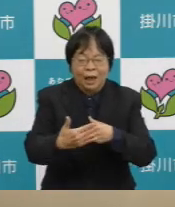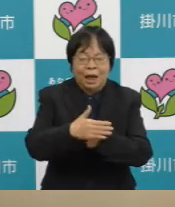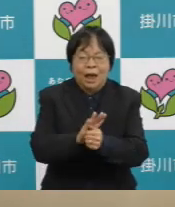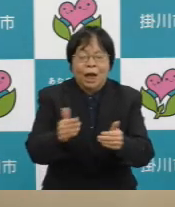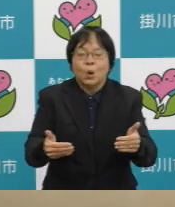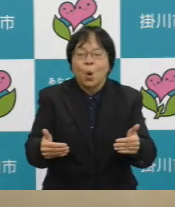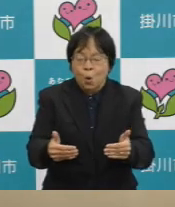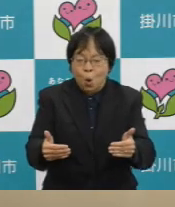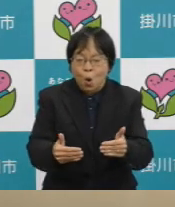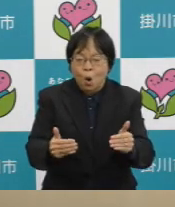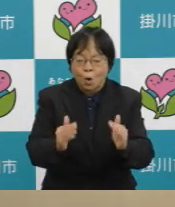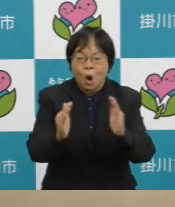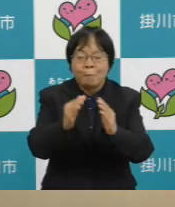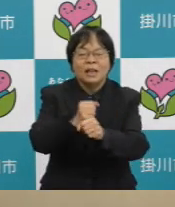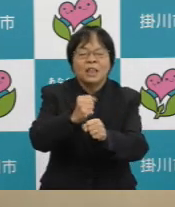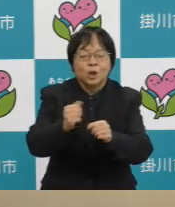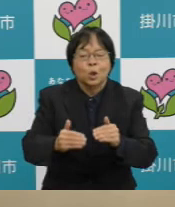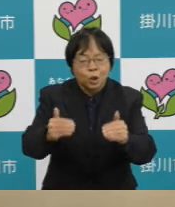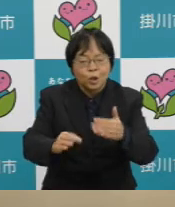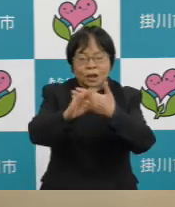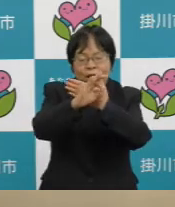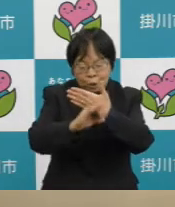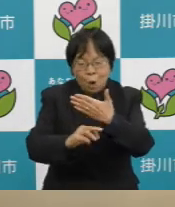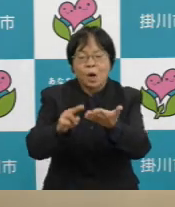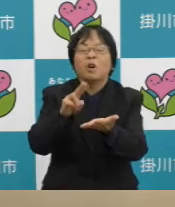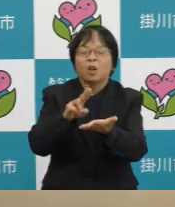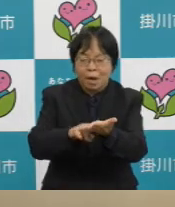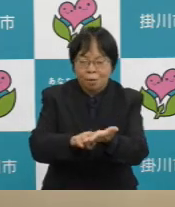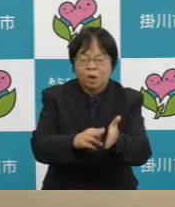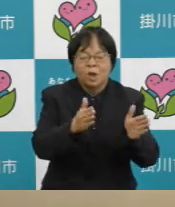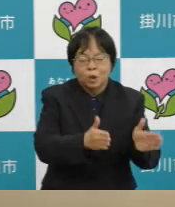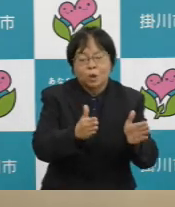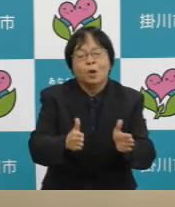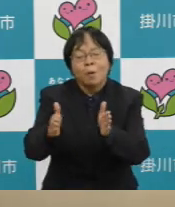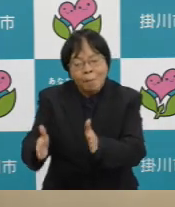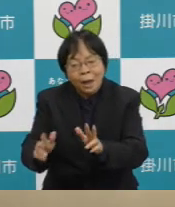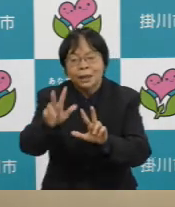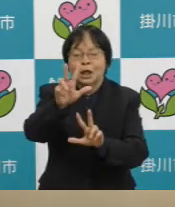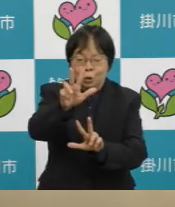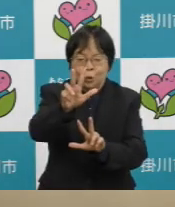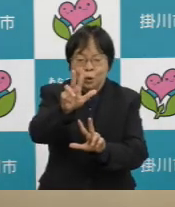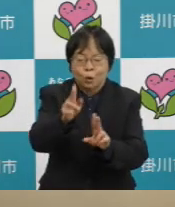を定め、順を追っていろいろルール制度を作り